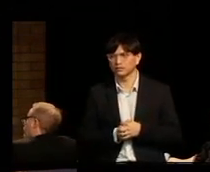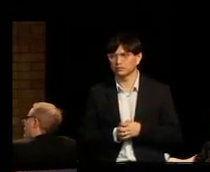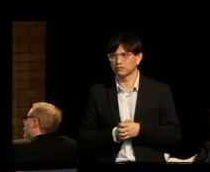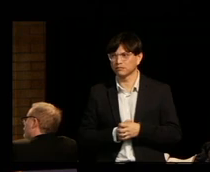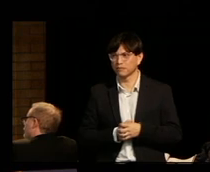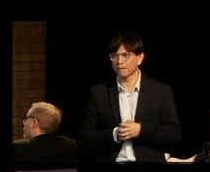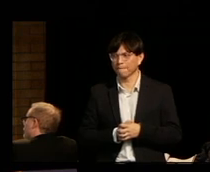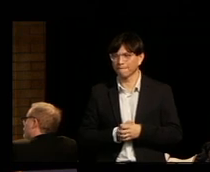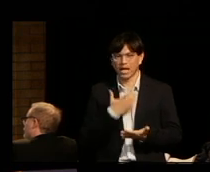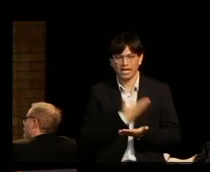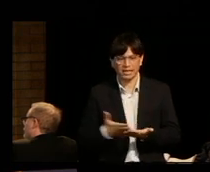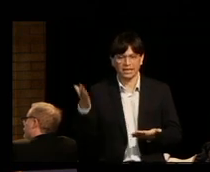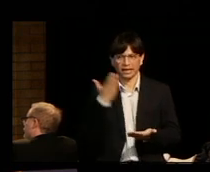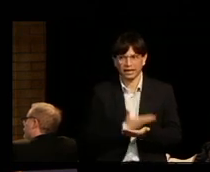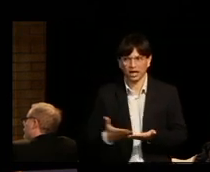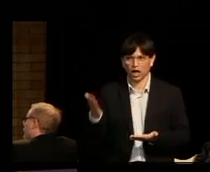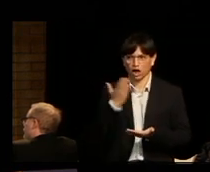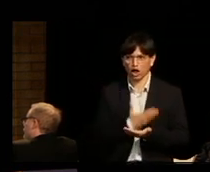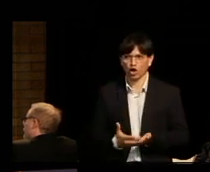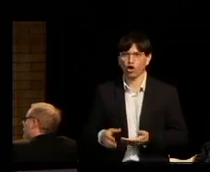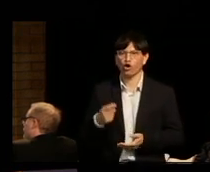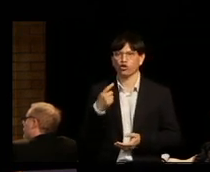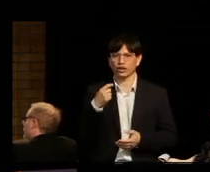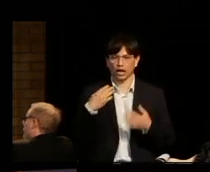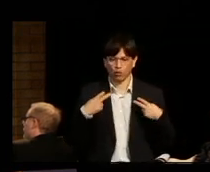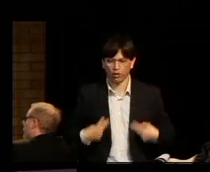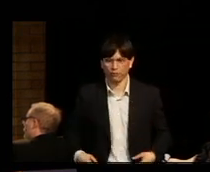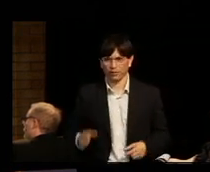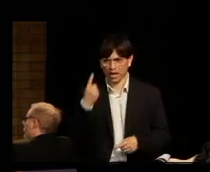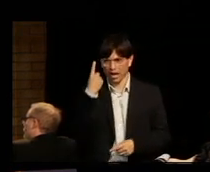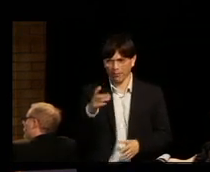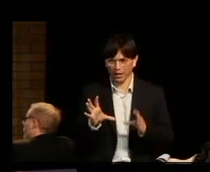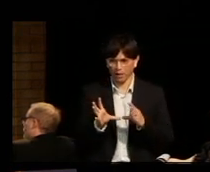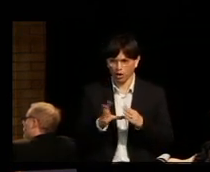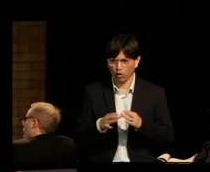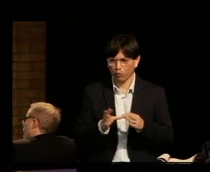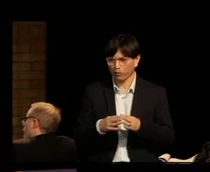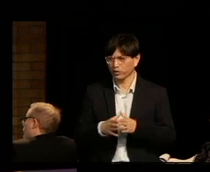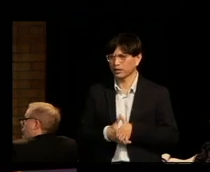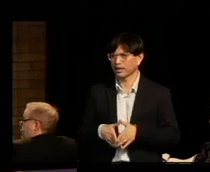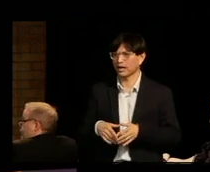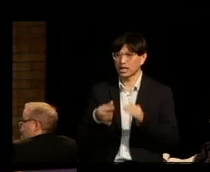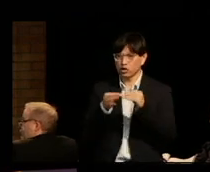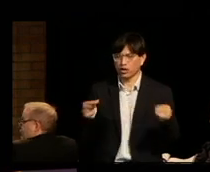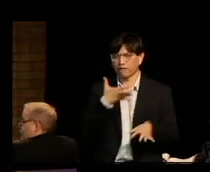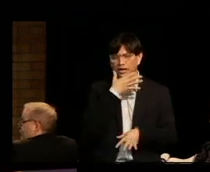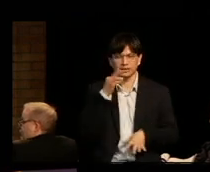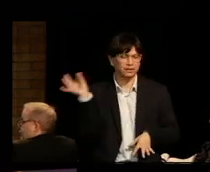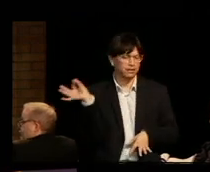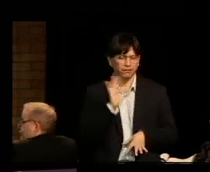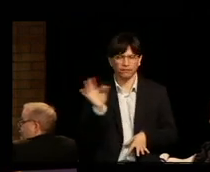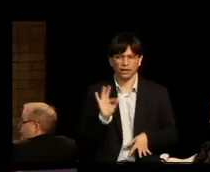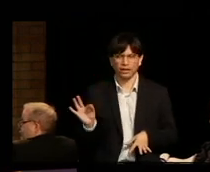Che ci racconta come vive la prima comunità Cristiana e anche il capitolo nel quale c'è questa frase bellissima Perché